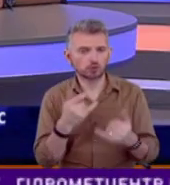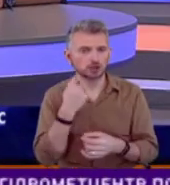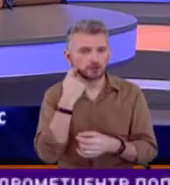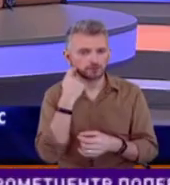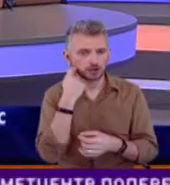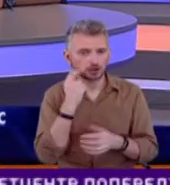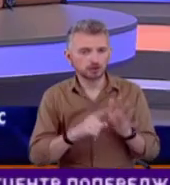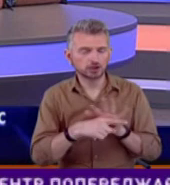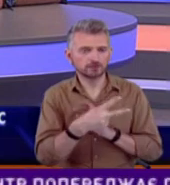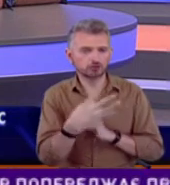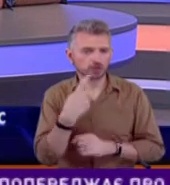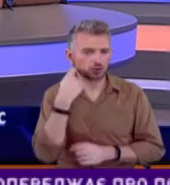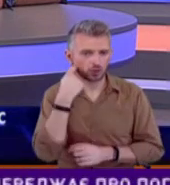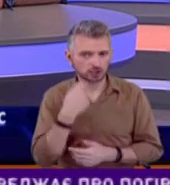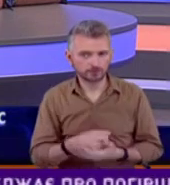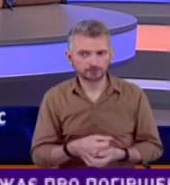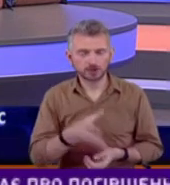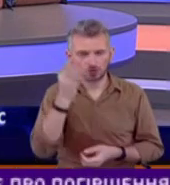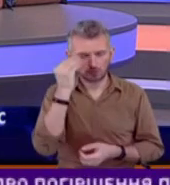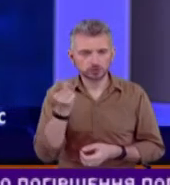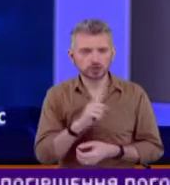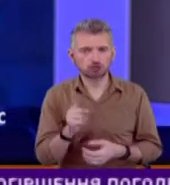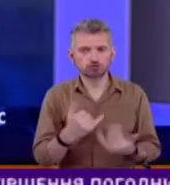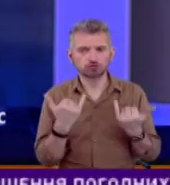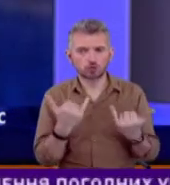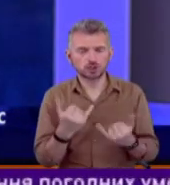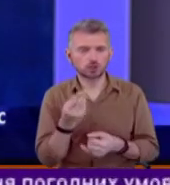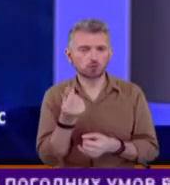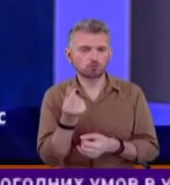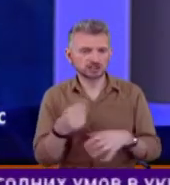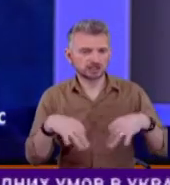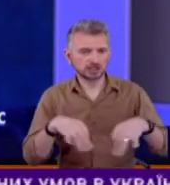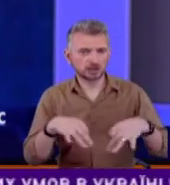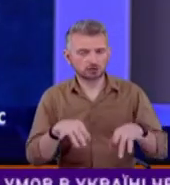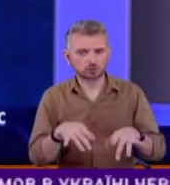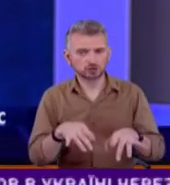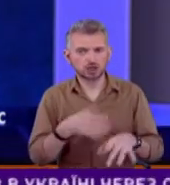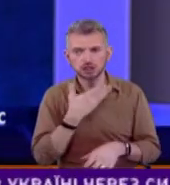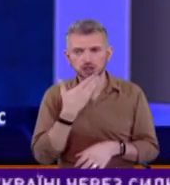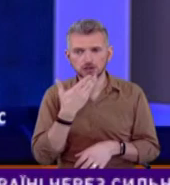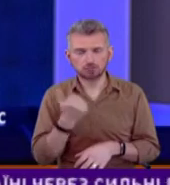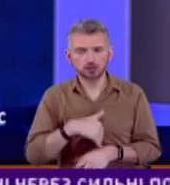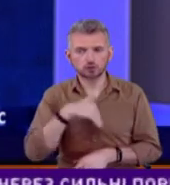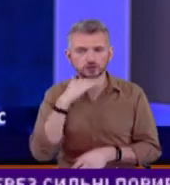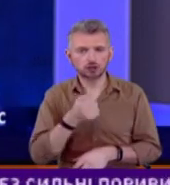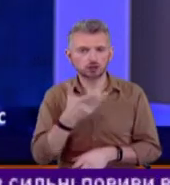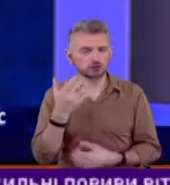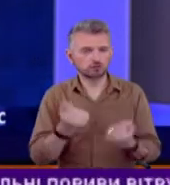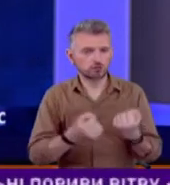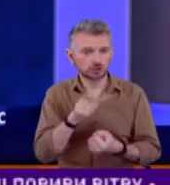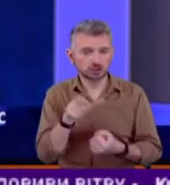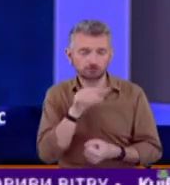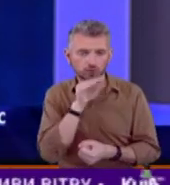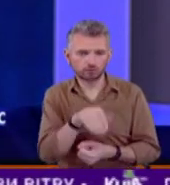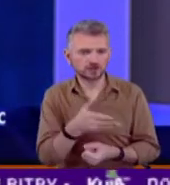від 24 років. Враховуючи те, що сьогодні комерційний транспорт не має достатньої кількості водіїв